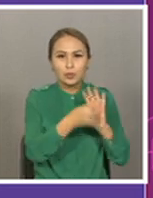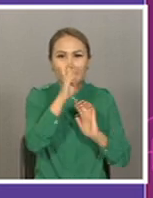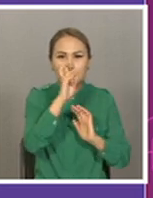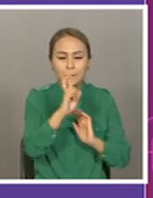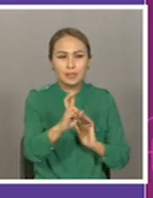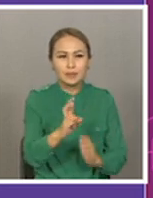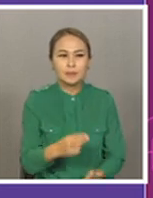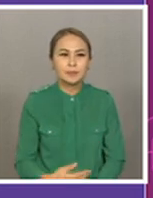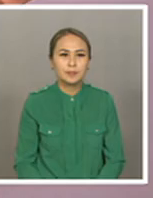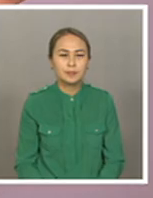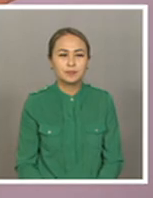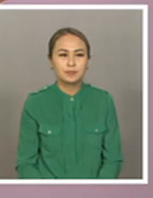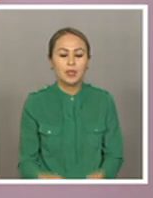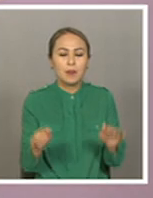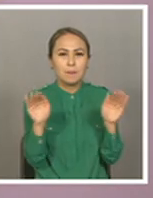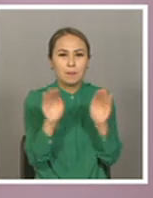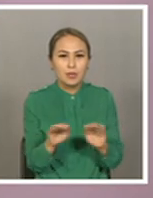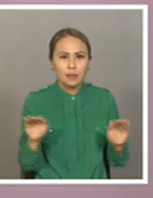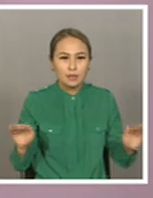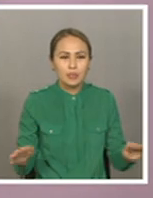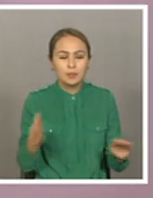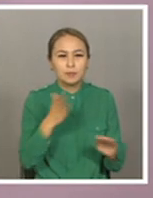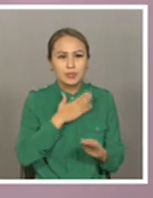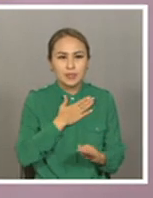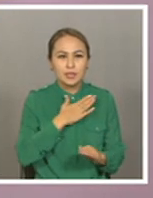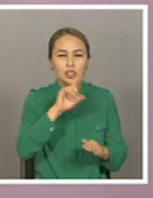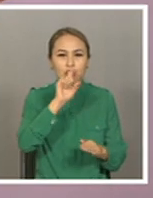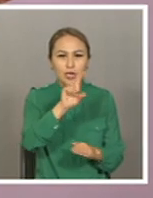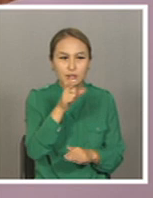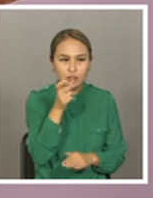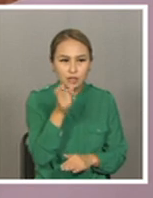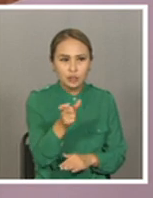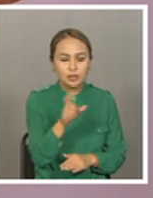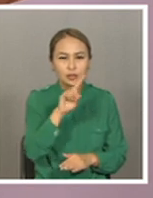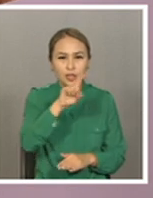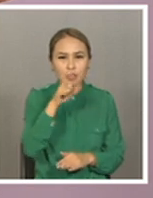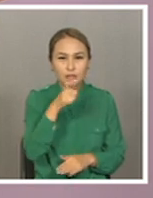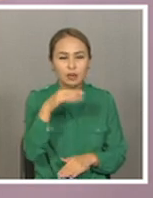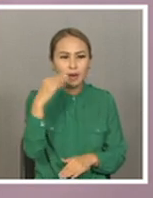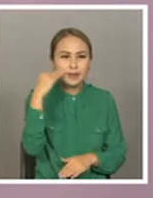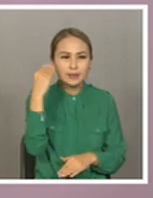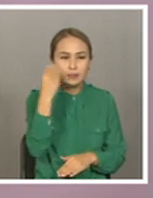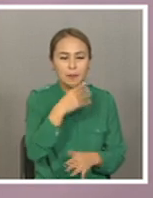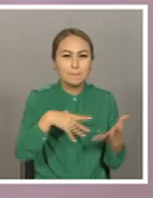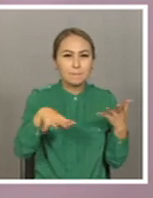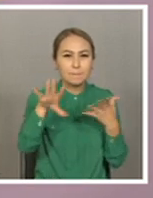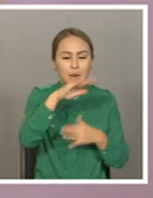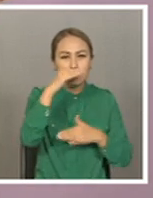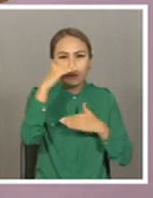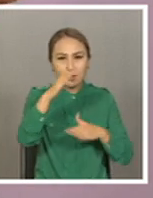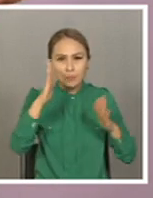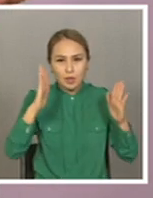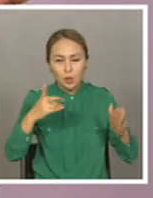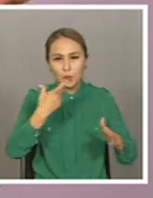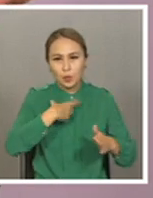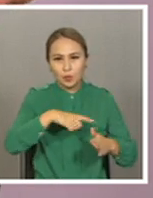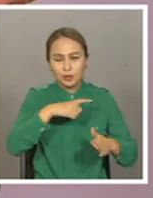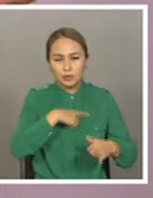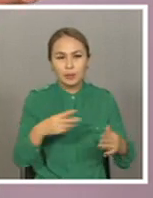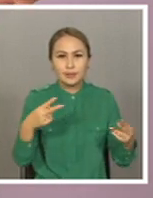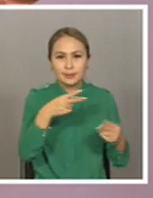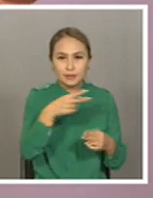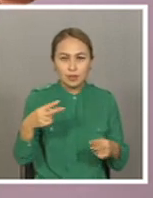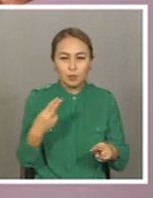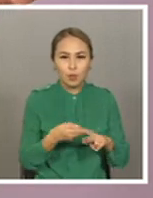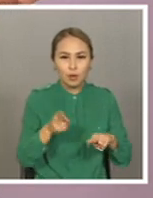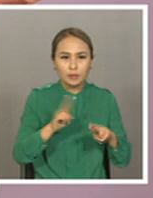көбейтіндісіне. Балалар, бізде шаршы. Шаршының қасиеті барлық қабырғалары өзара тең болғандықтан